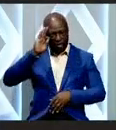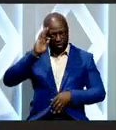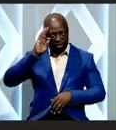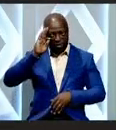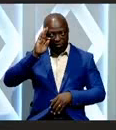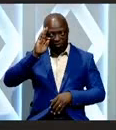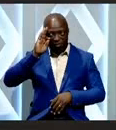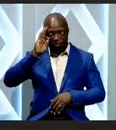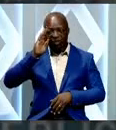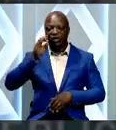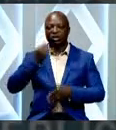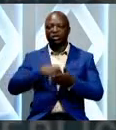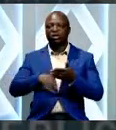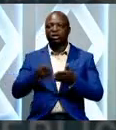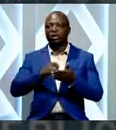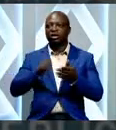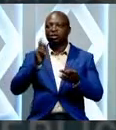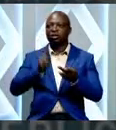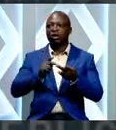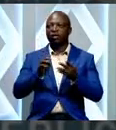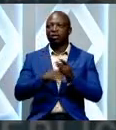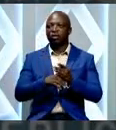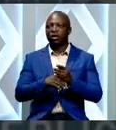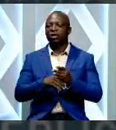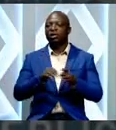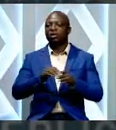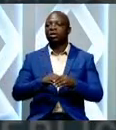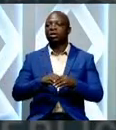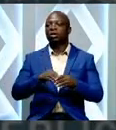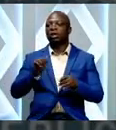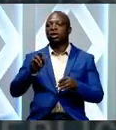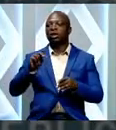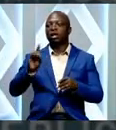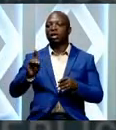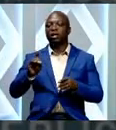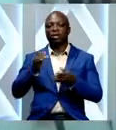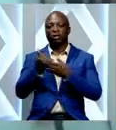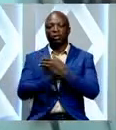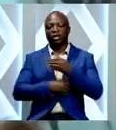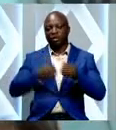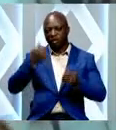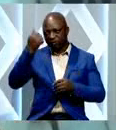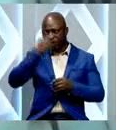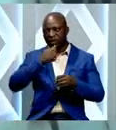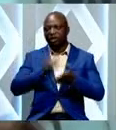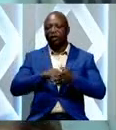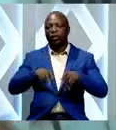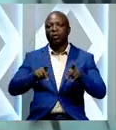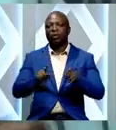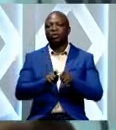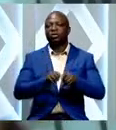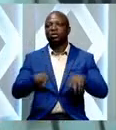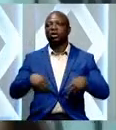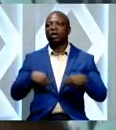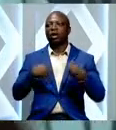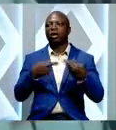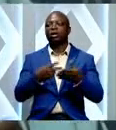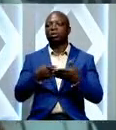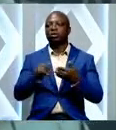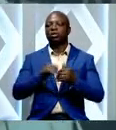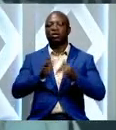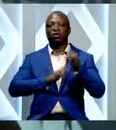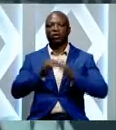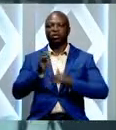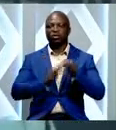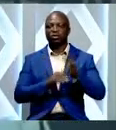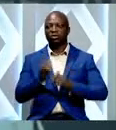Singe, s'inscrit parfaitement dans l'ADN des pays africains. Il va permettre de rendre les projets